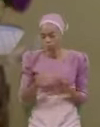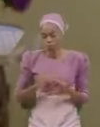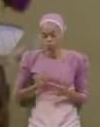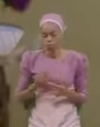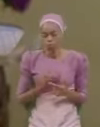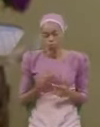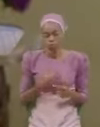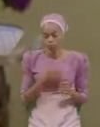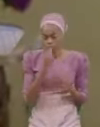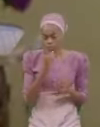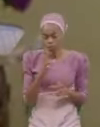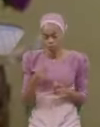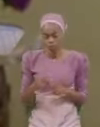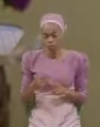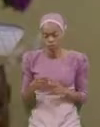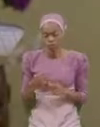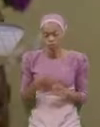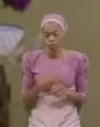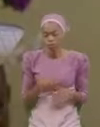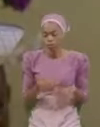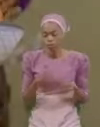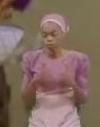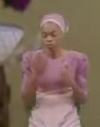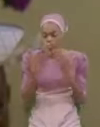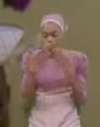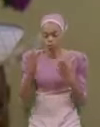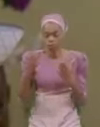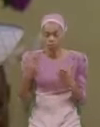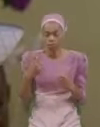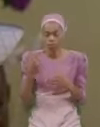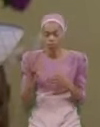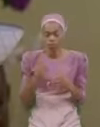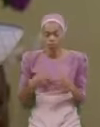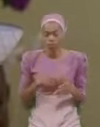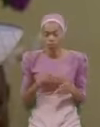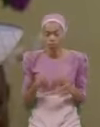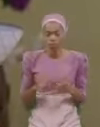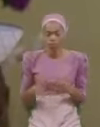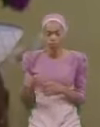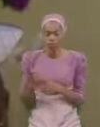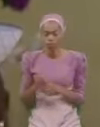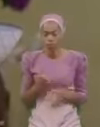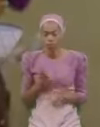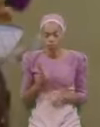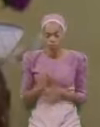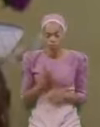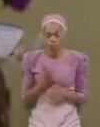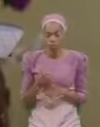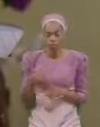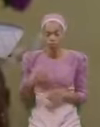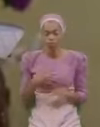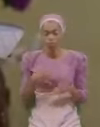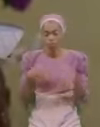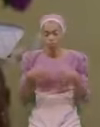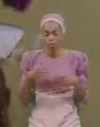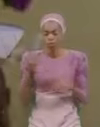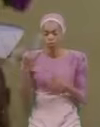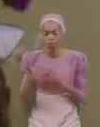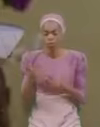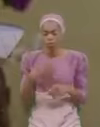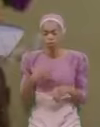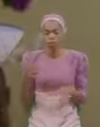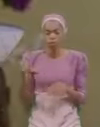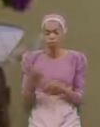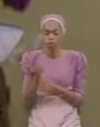nous bénissons ton nom nous sommes reconnaissants là nous devons prendre les ctions nous acceptons ta parole et nous acceptons ces correction au nom de Jésus